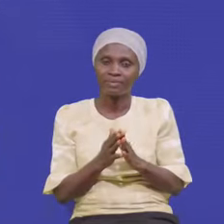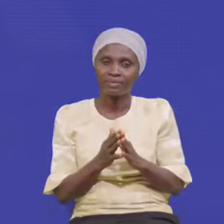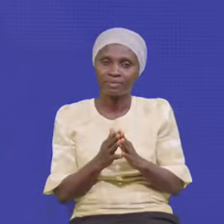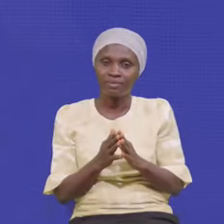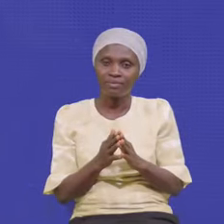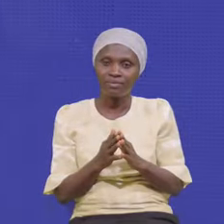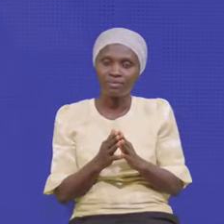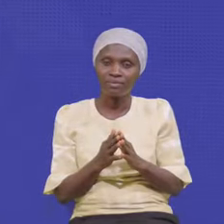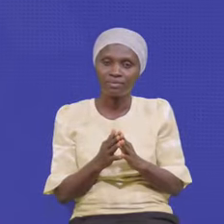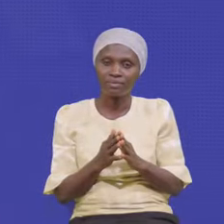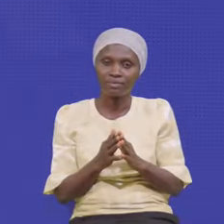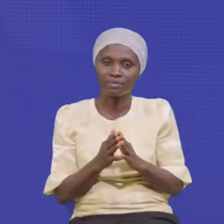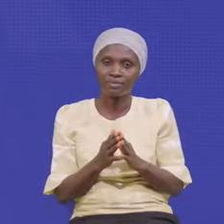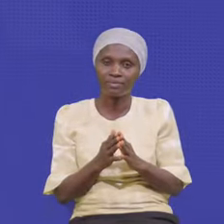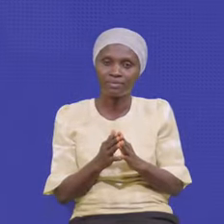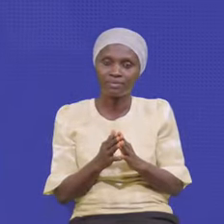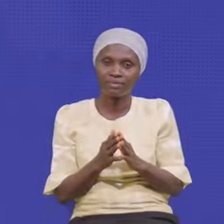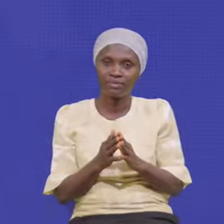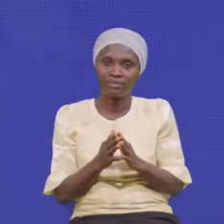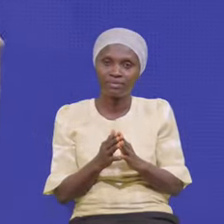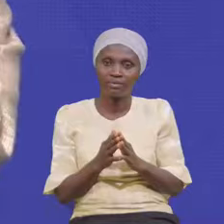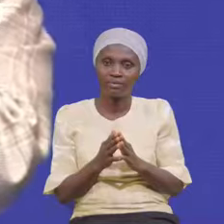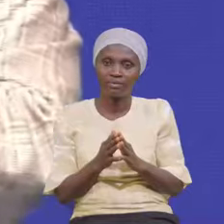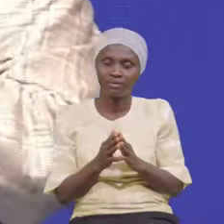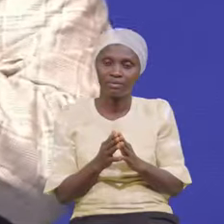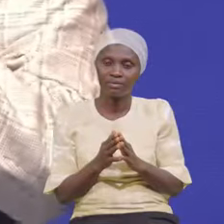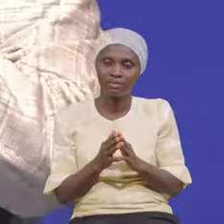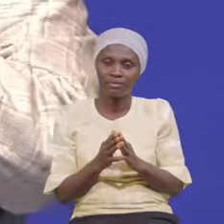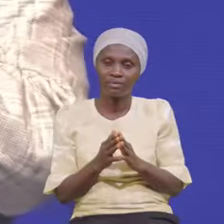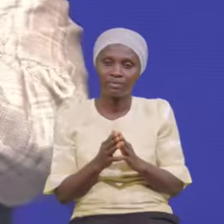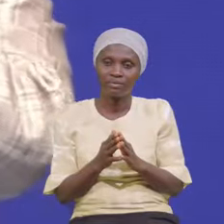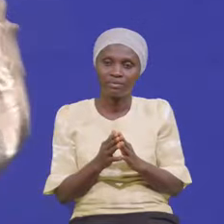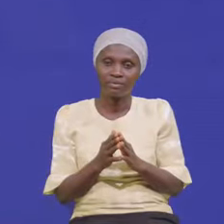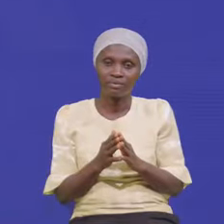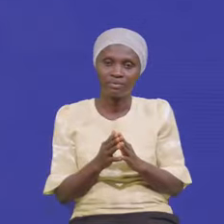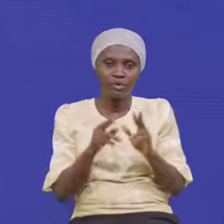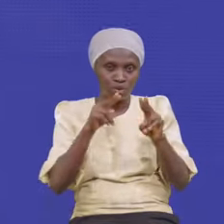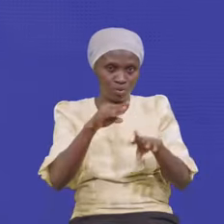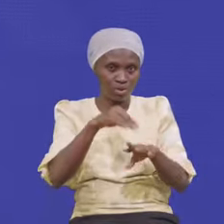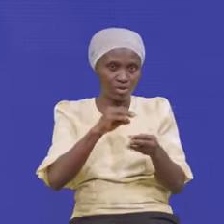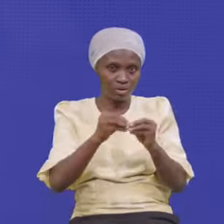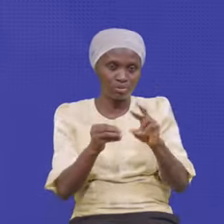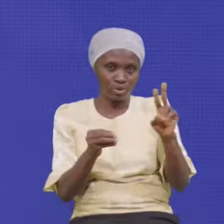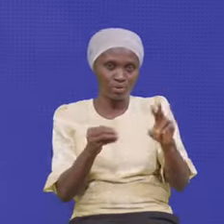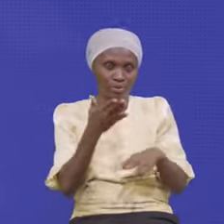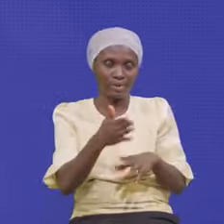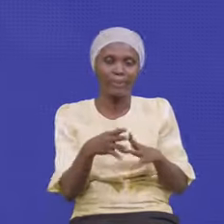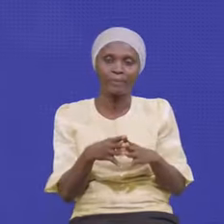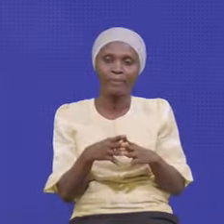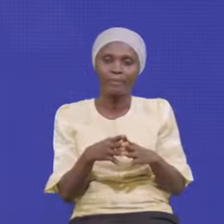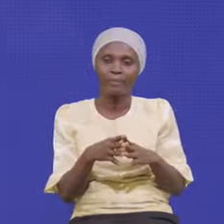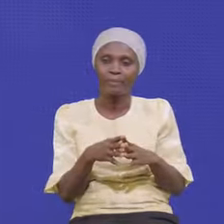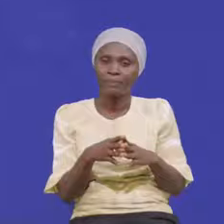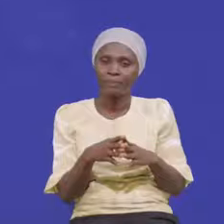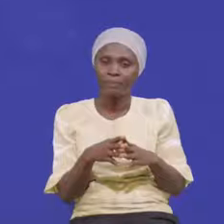చెంతకు క్రీస్తు అనే మధ్యవర్తిని వినియోగించుకుని ఆ వారధి మీద మీరు దేవుని చెంతకు రావాలి. Look at number 2 there. ఇప్పుడు రెండవ అంశాన్ని చూడండి.